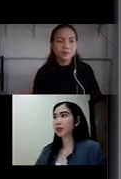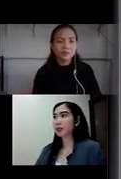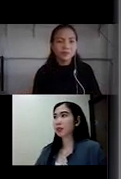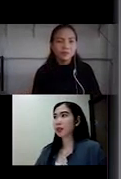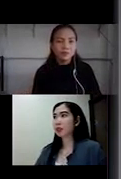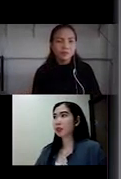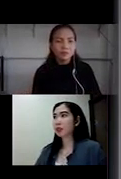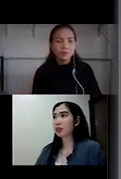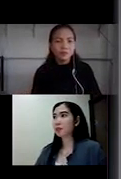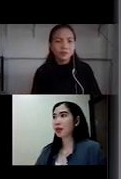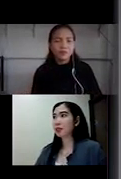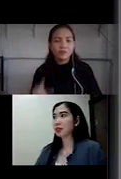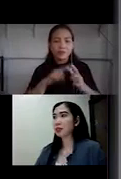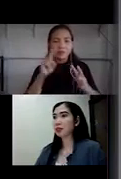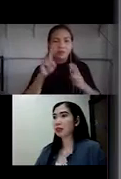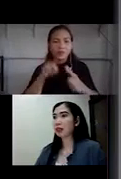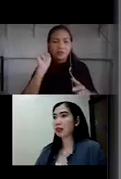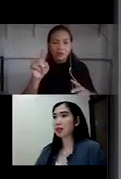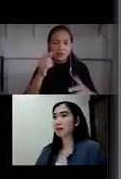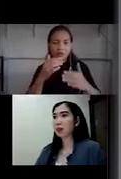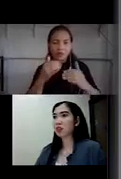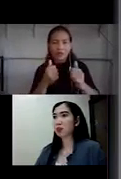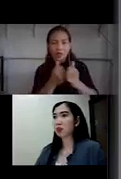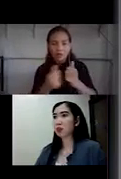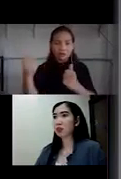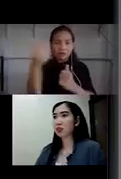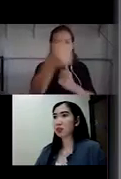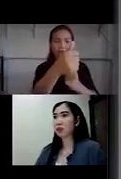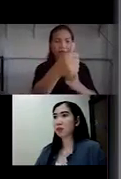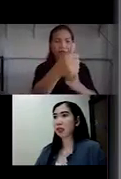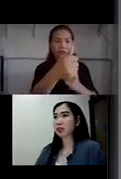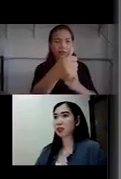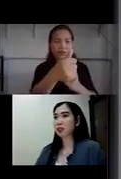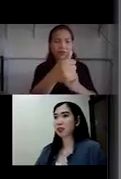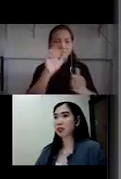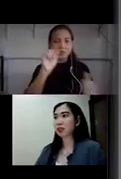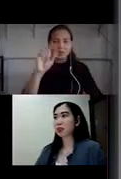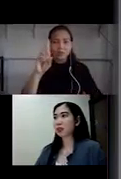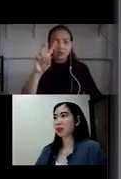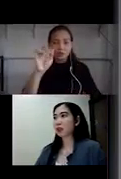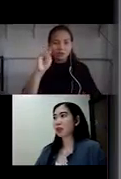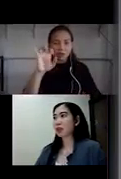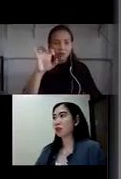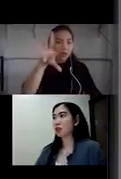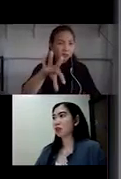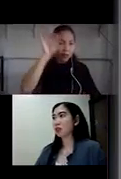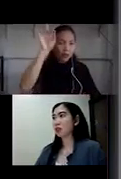Ayan. Then, click advance. Yan, hanapin nyo po itong si template. Tapos,